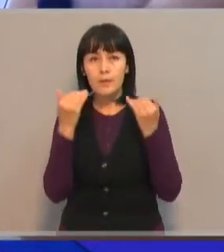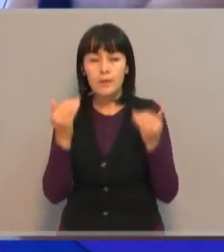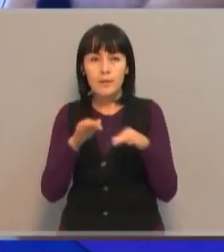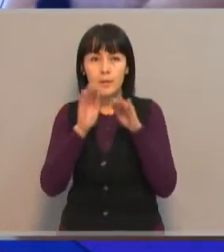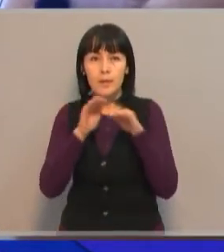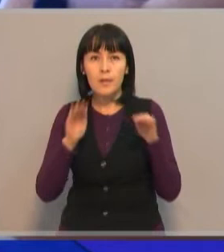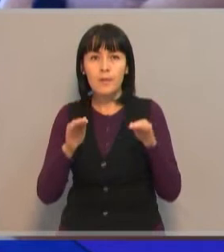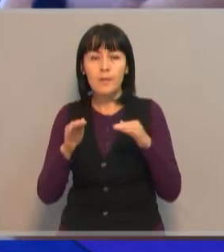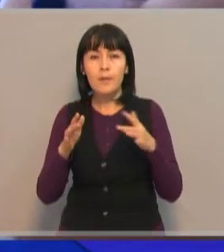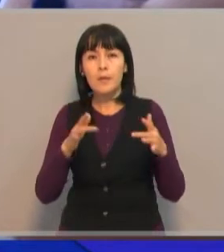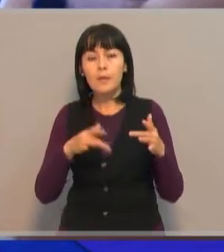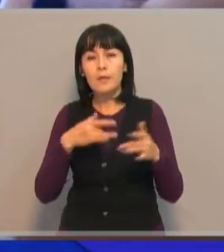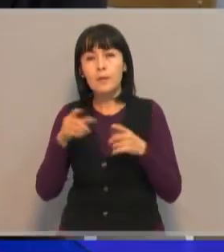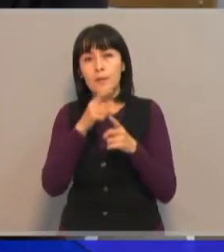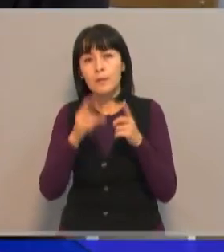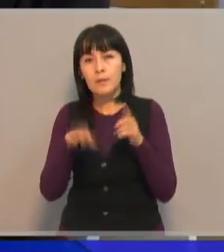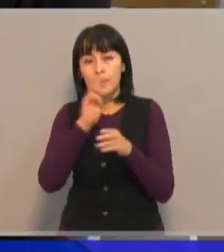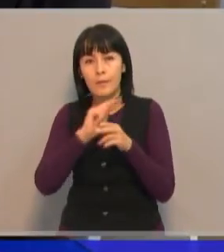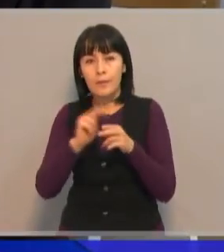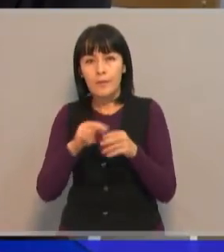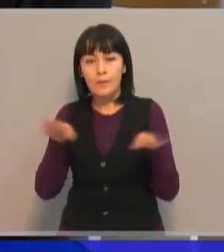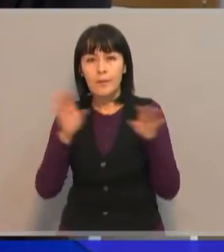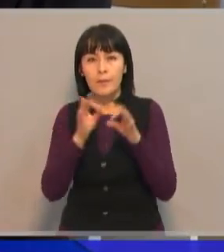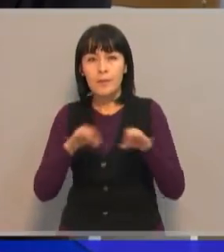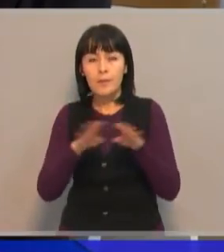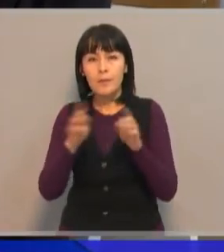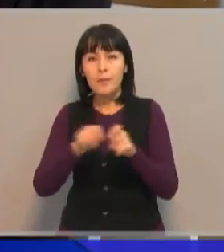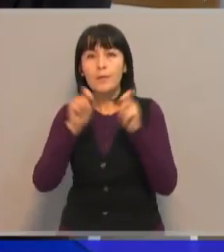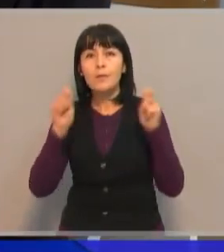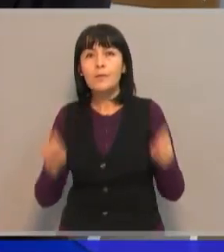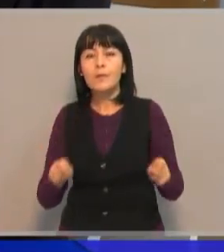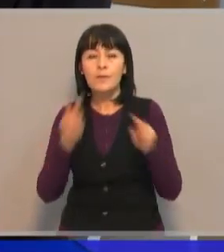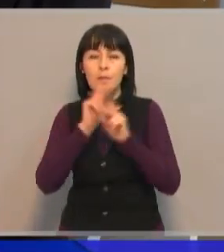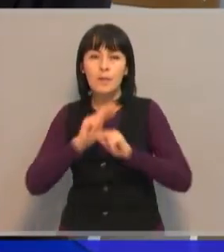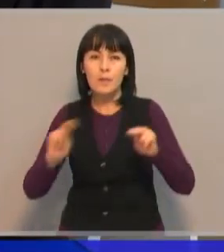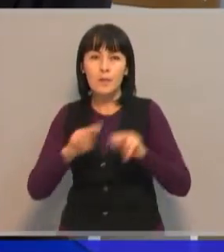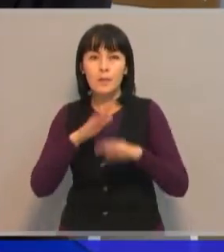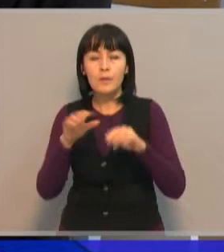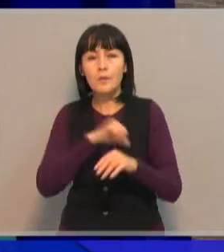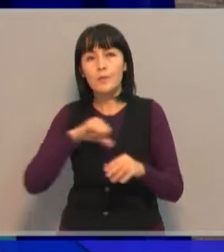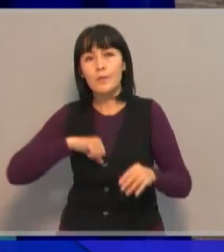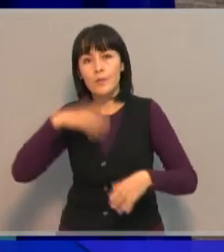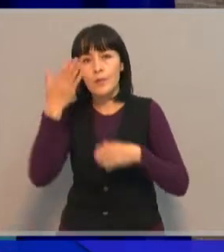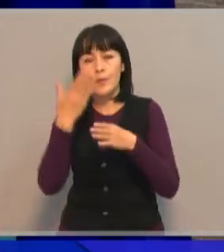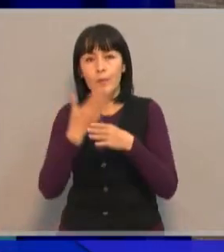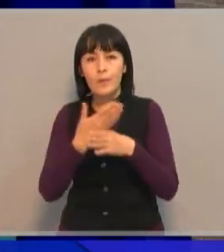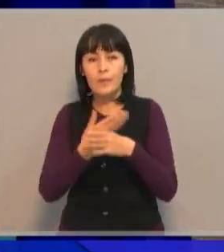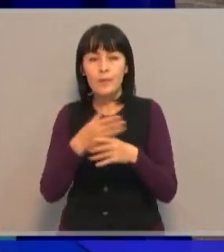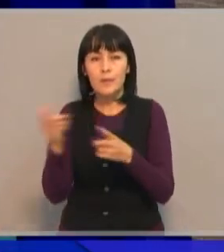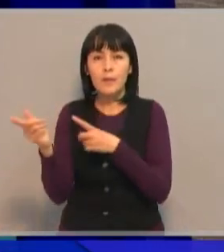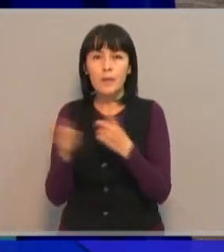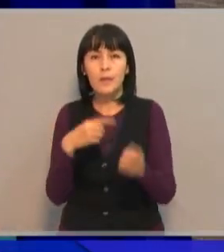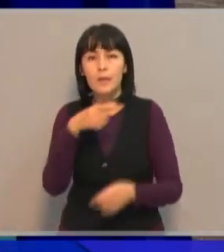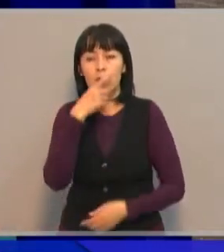Балаларды шешендік өнерге баулу арқылы еркін ойлауына жол ашамыз деген педагог қолдан келгенше қолдау білдіруге дайын